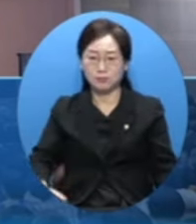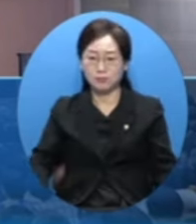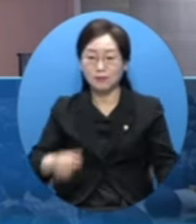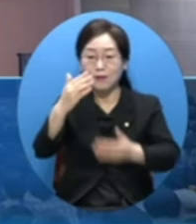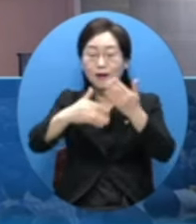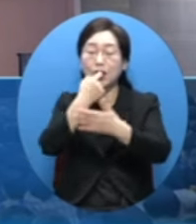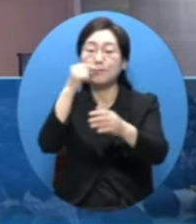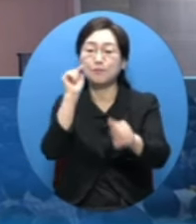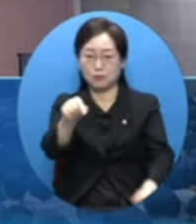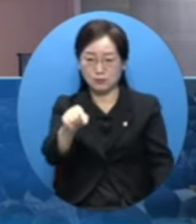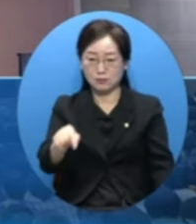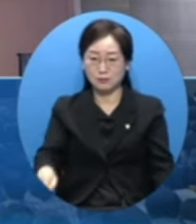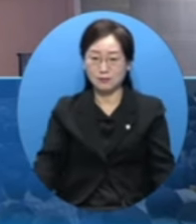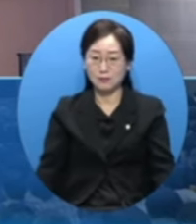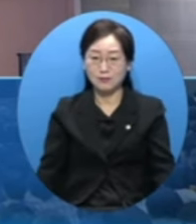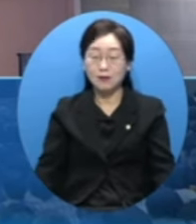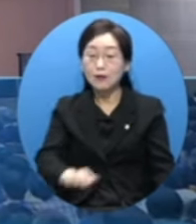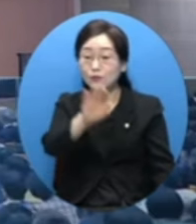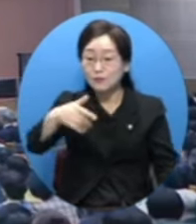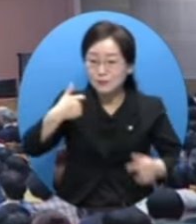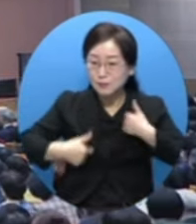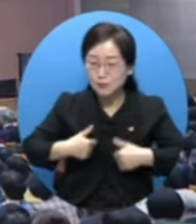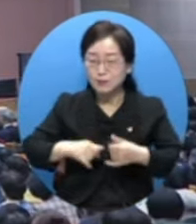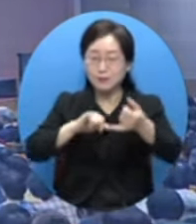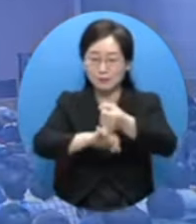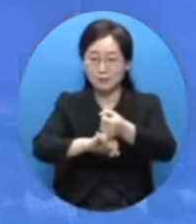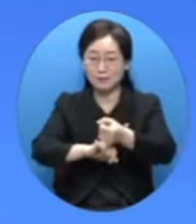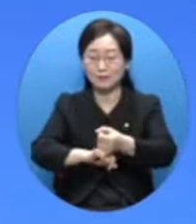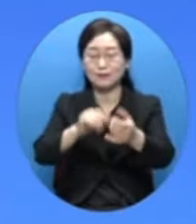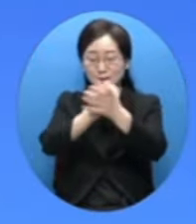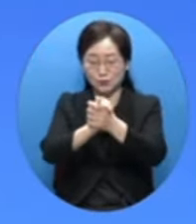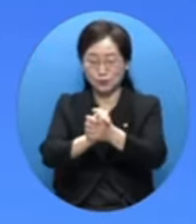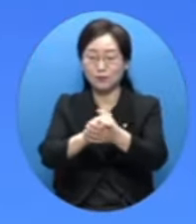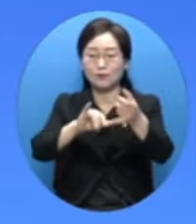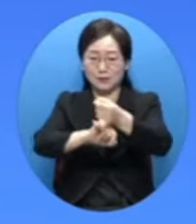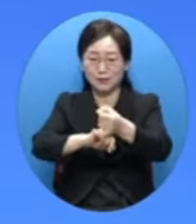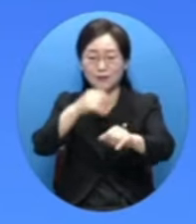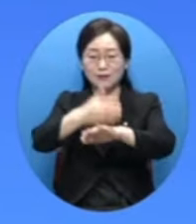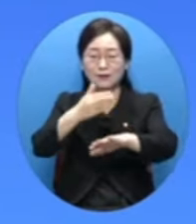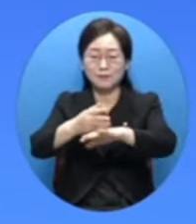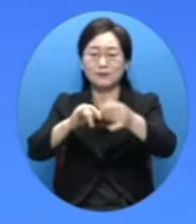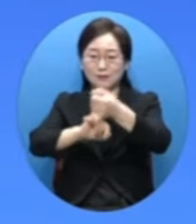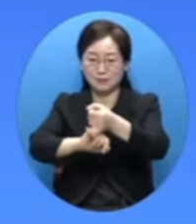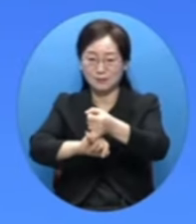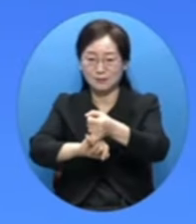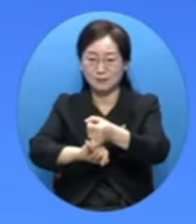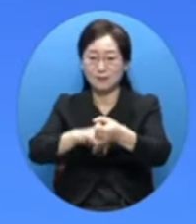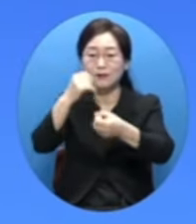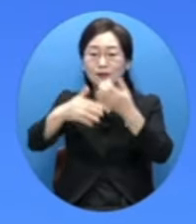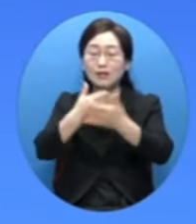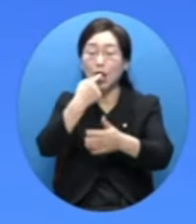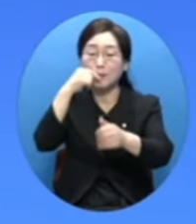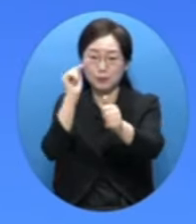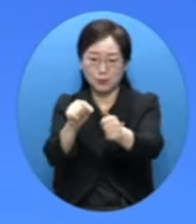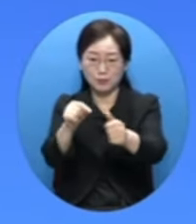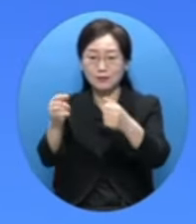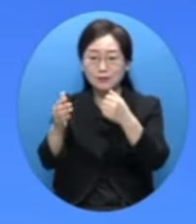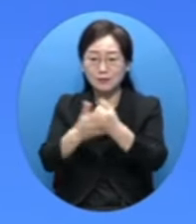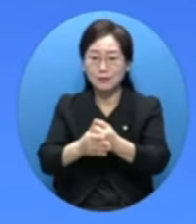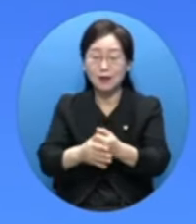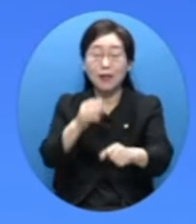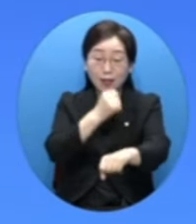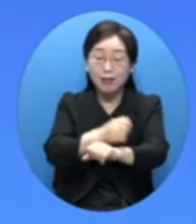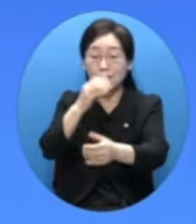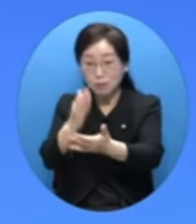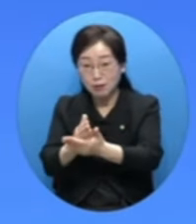하나님의 명령이라는 것입니다. 우리가 기뻐해야 됩니다. 기도해야 됩니다. 감사해야 됩니다. 그것은 하나님의 명령이기 때문에 해도 되고